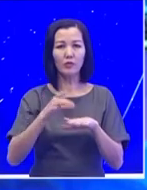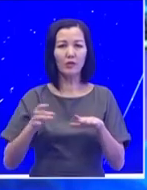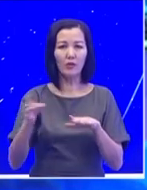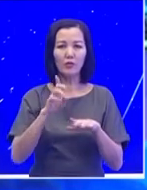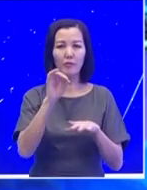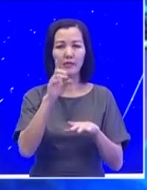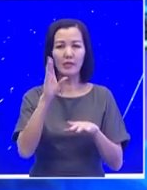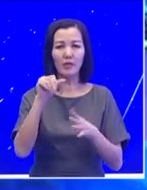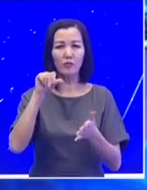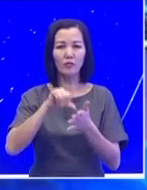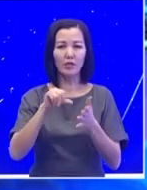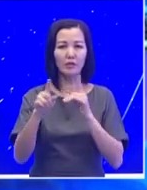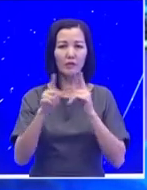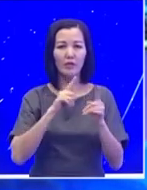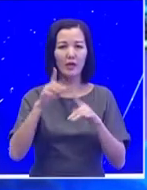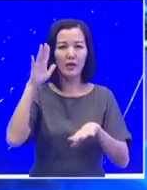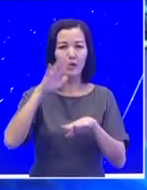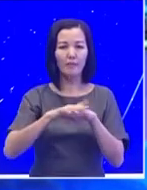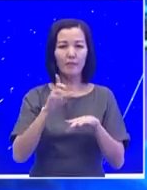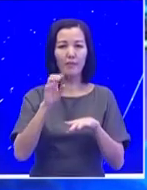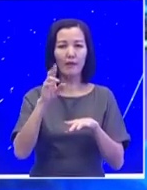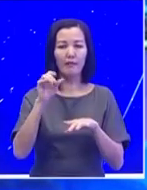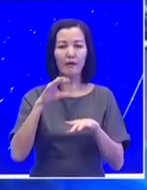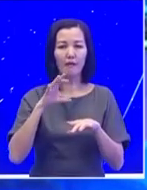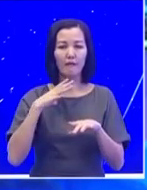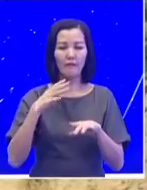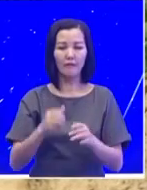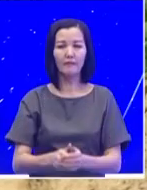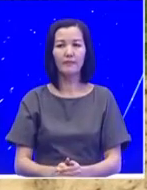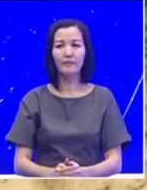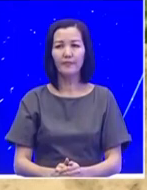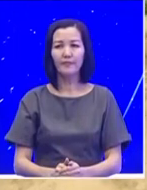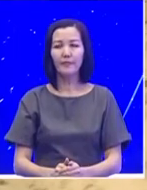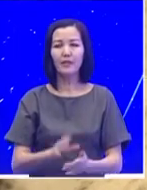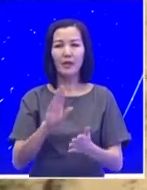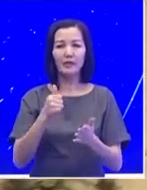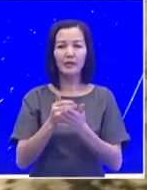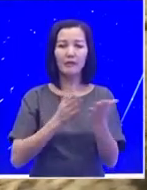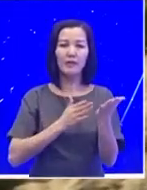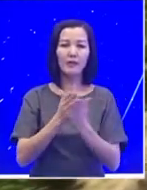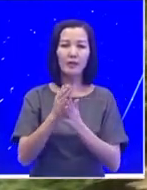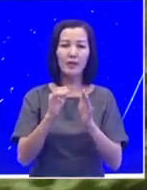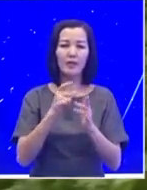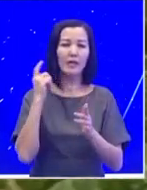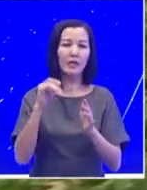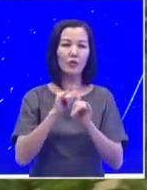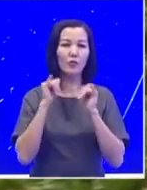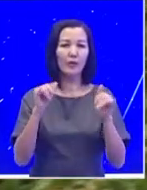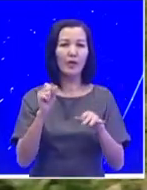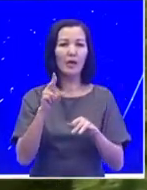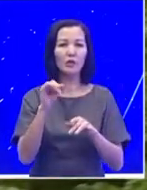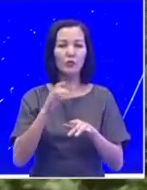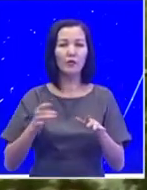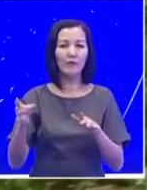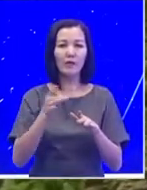Участие в мероприятии принял также глава региона Амандык Баталов. Одним из основных направлений развития экономики Аксуйского района